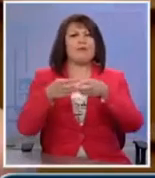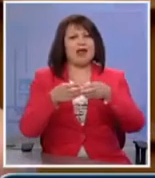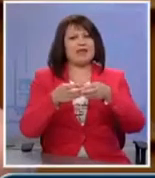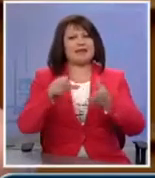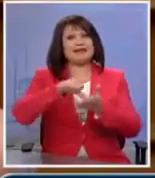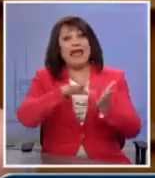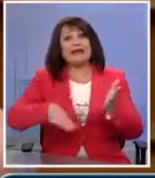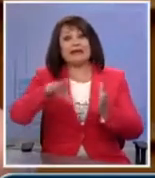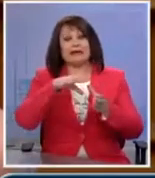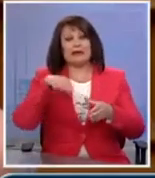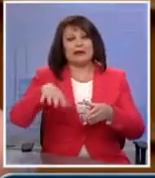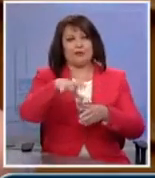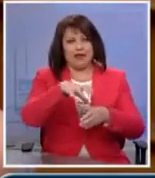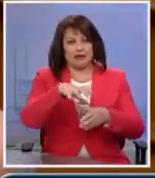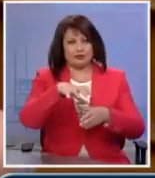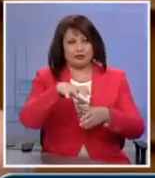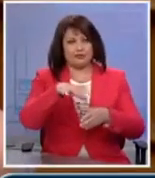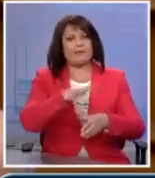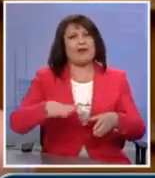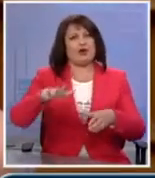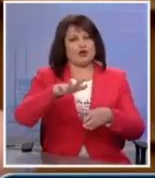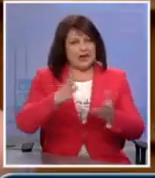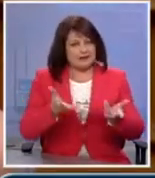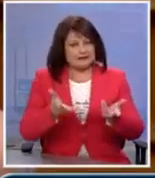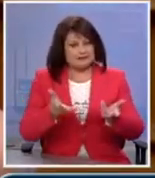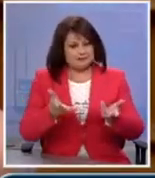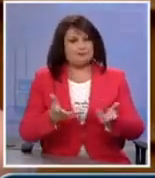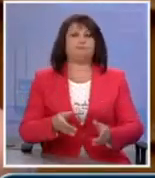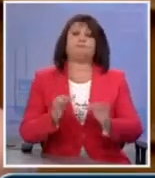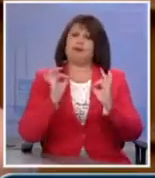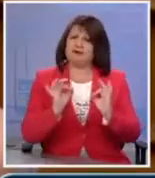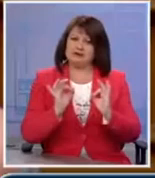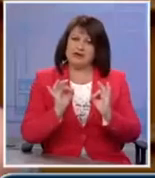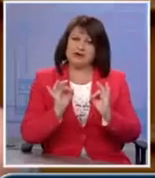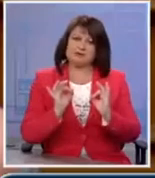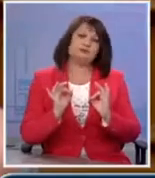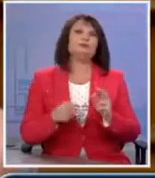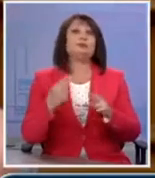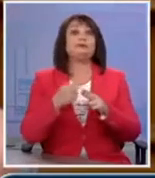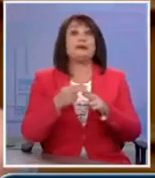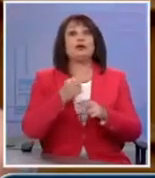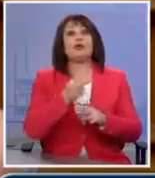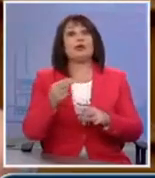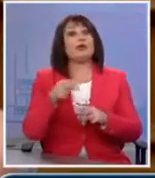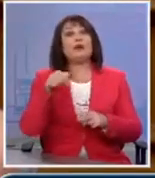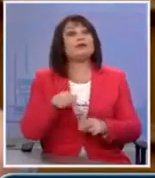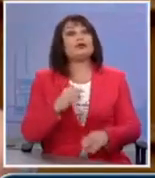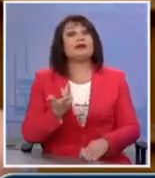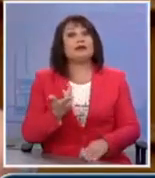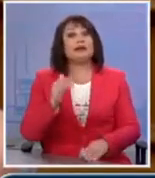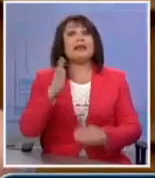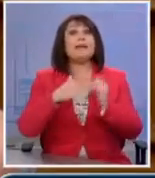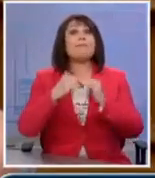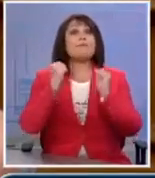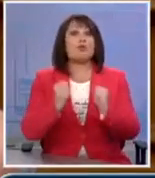της Αττικής, αλλά και σε άλλες περιοχές της χώρας. Και βεβαίως, κρίσιμο θέμα στο ζήτημα αυτό είναι το θέμα των